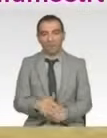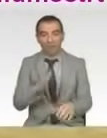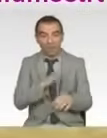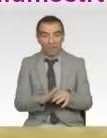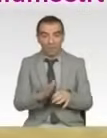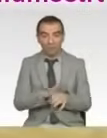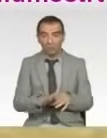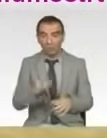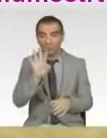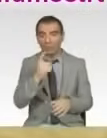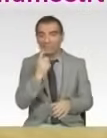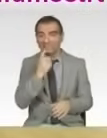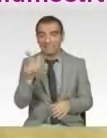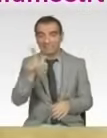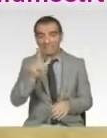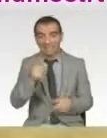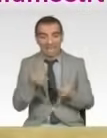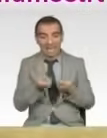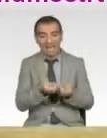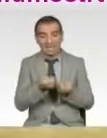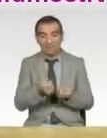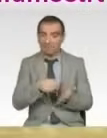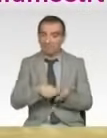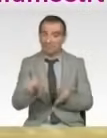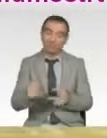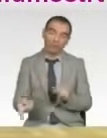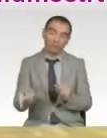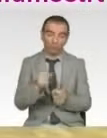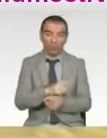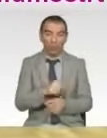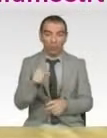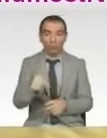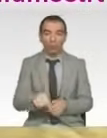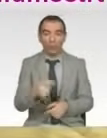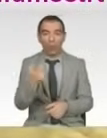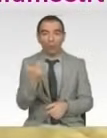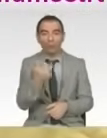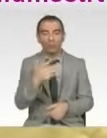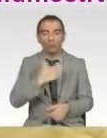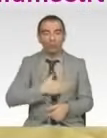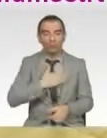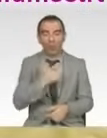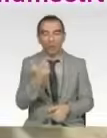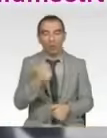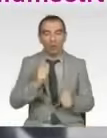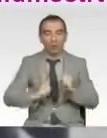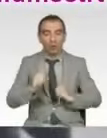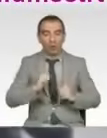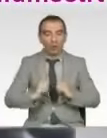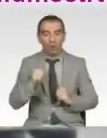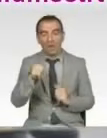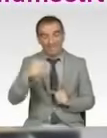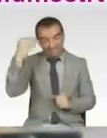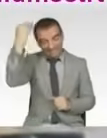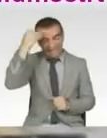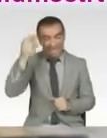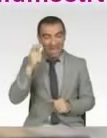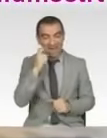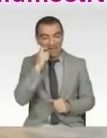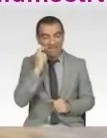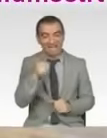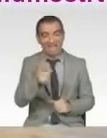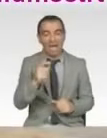Kayseri'de 4 yıllık lise eğitimini tamamladıktan sonra Uludağ Üniversitesi İlahiyat Fakültesini kazandı